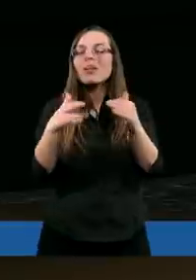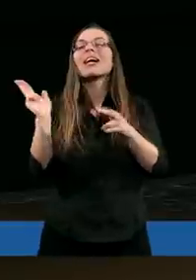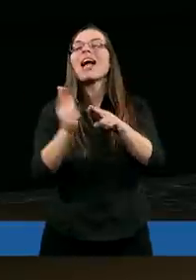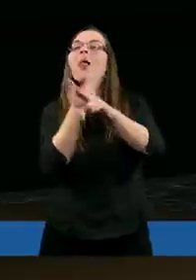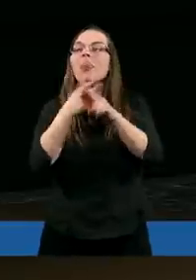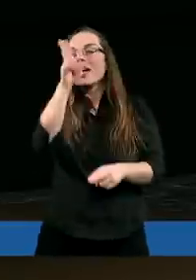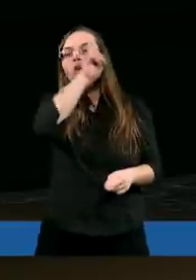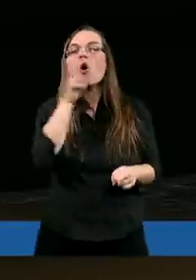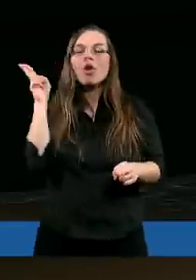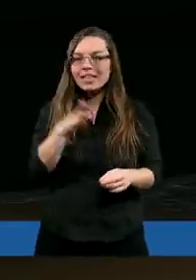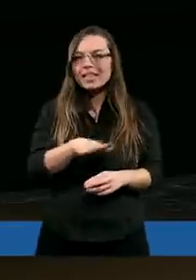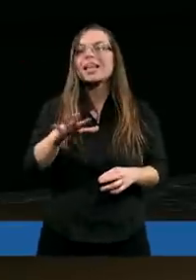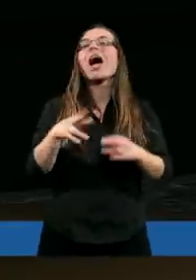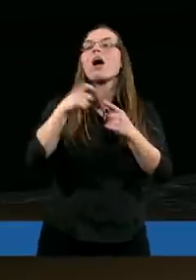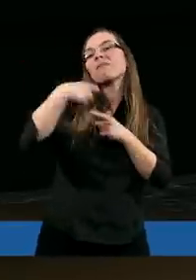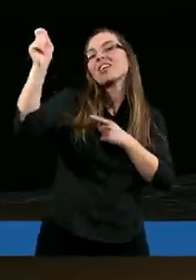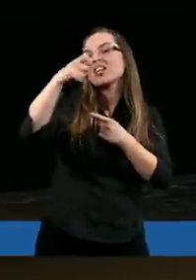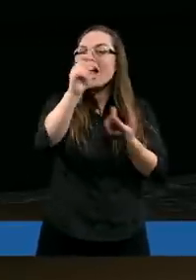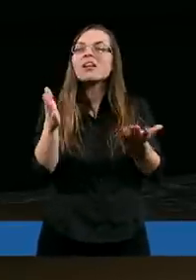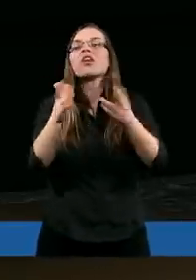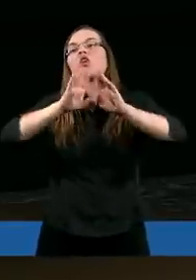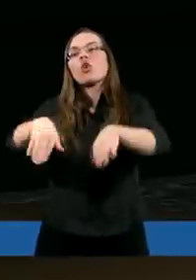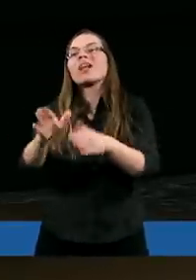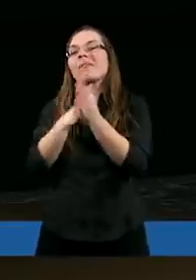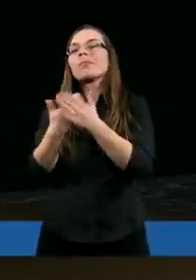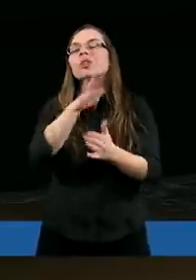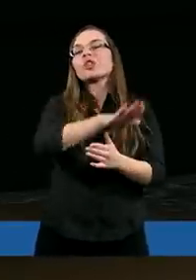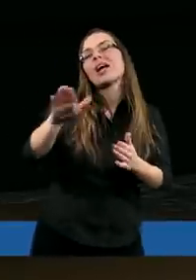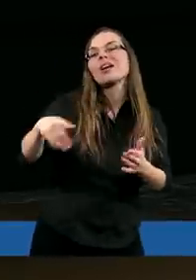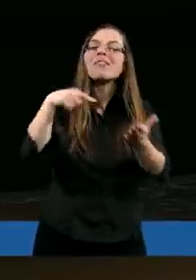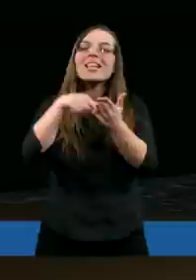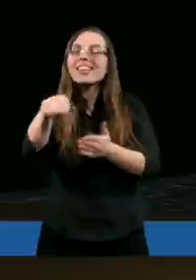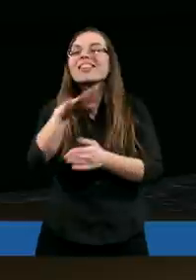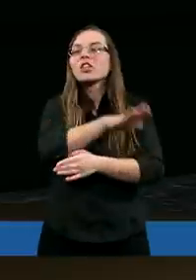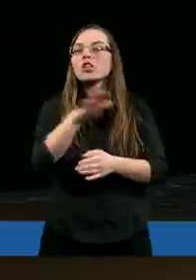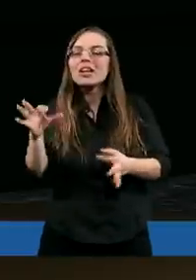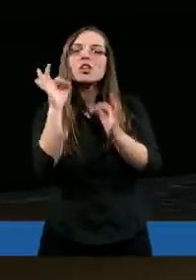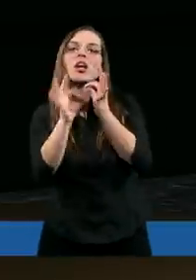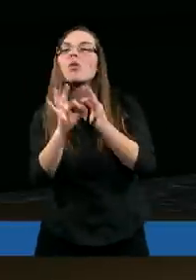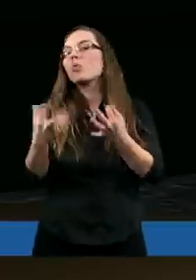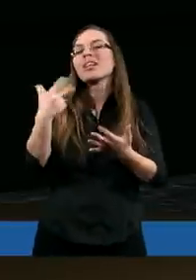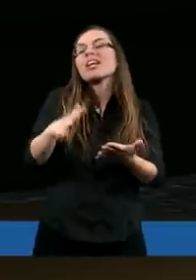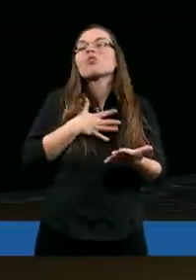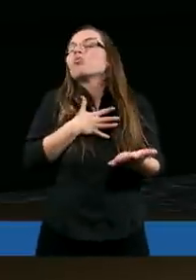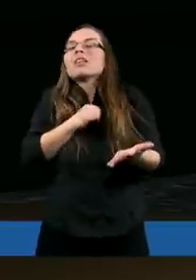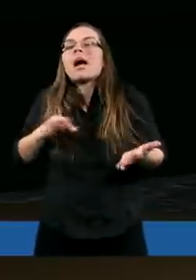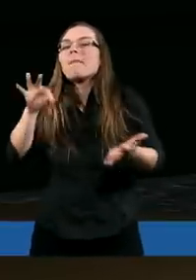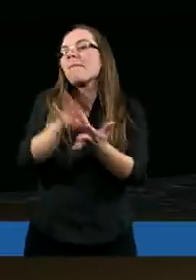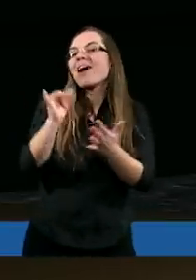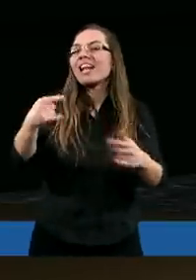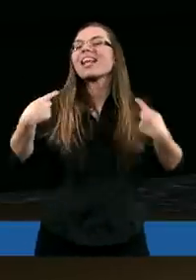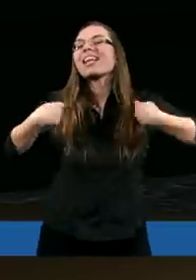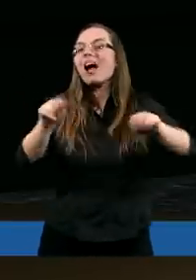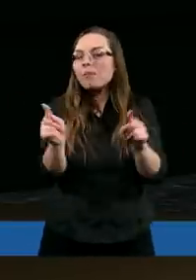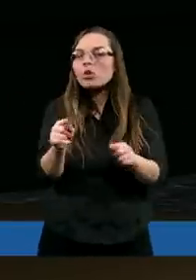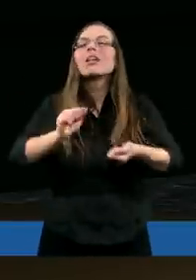rodzice odjeżdżają, zostawiają dzieci i szczególnie te dzieci, kiedy nie czują się jeszcze takie pewne i samodzielne,